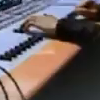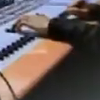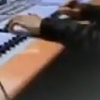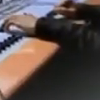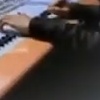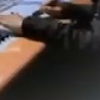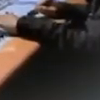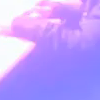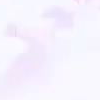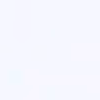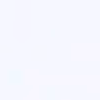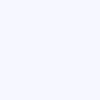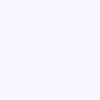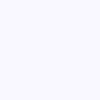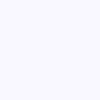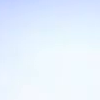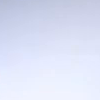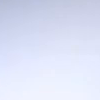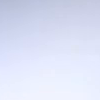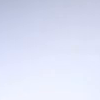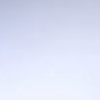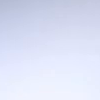1998ar berang